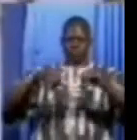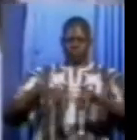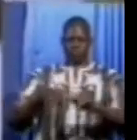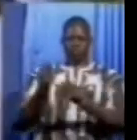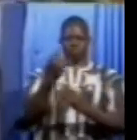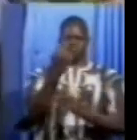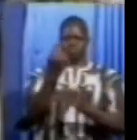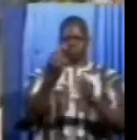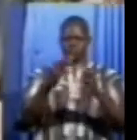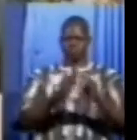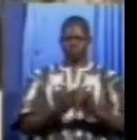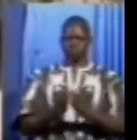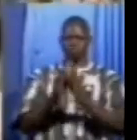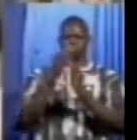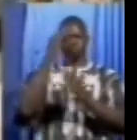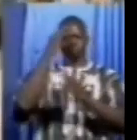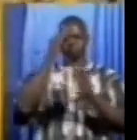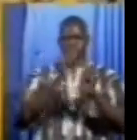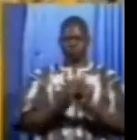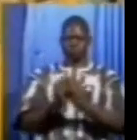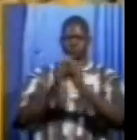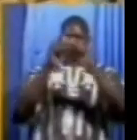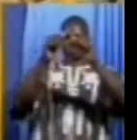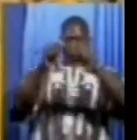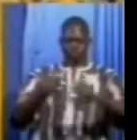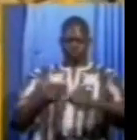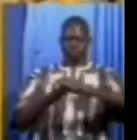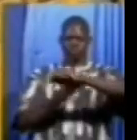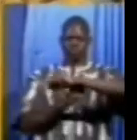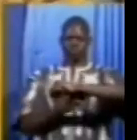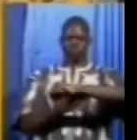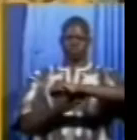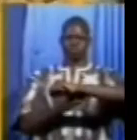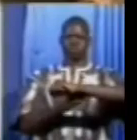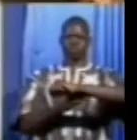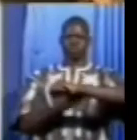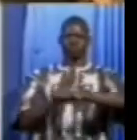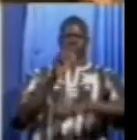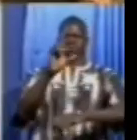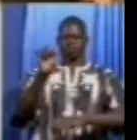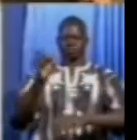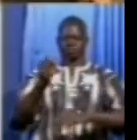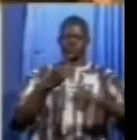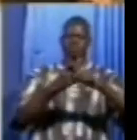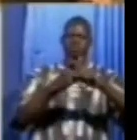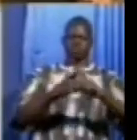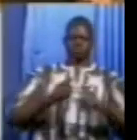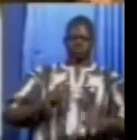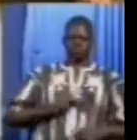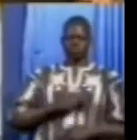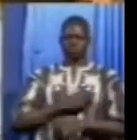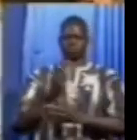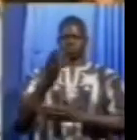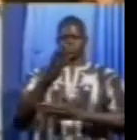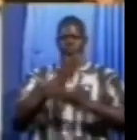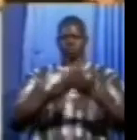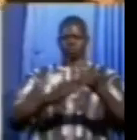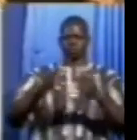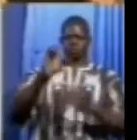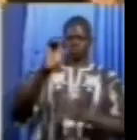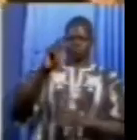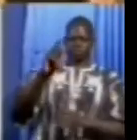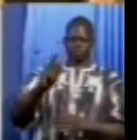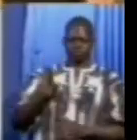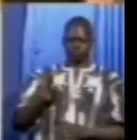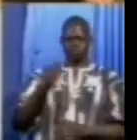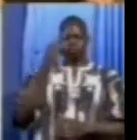mobilisés pour qu'ensemble nous puissions défendre les positions de notre parti, le Congrès pour la démocratie et le progrès, pour